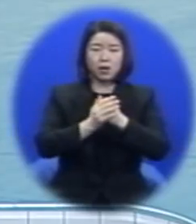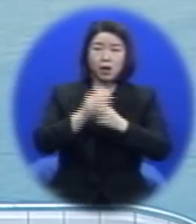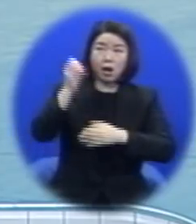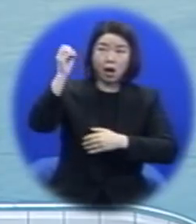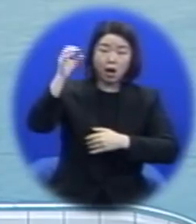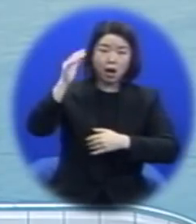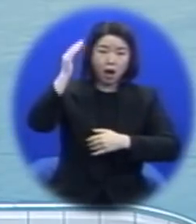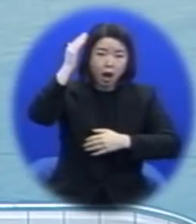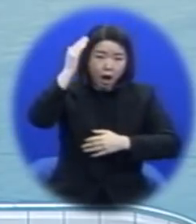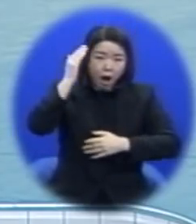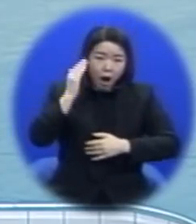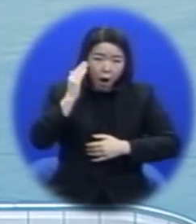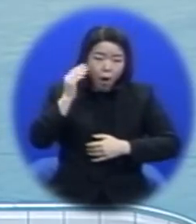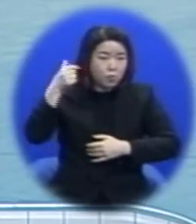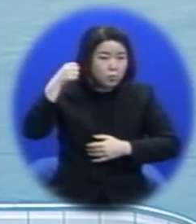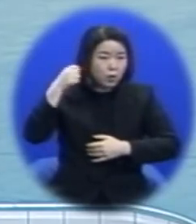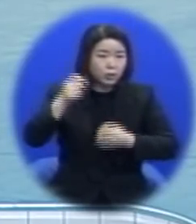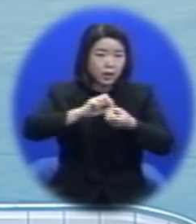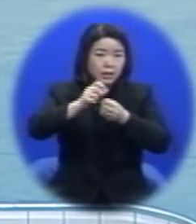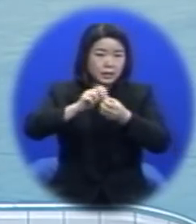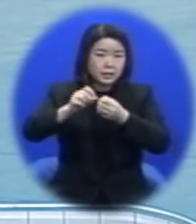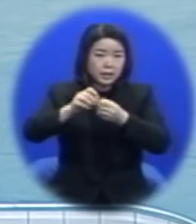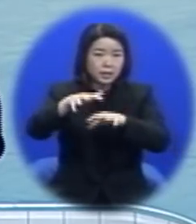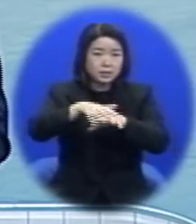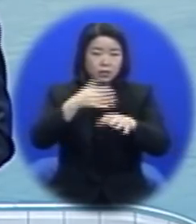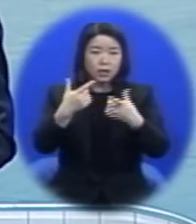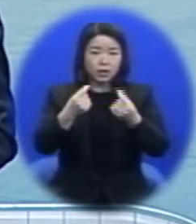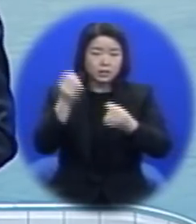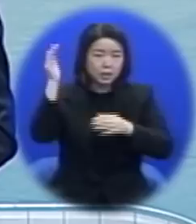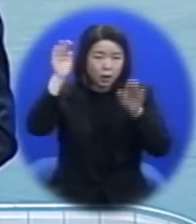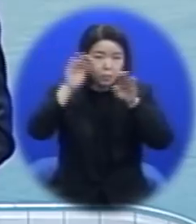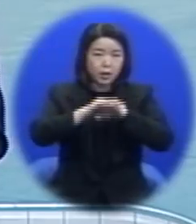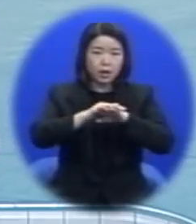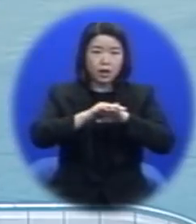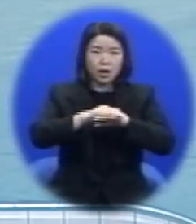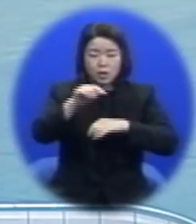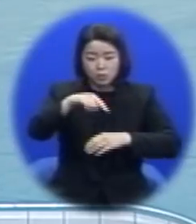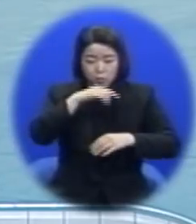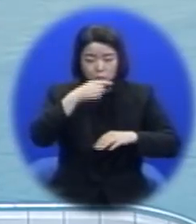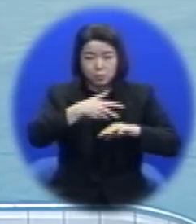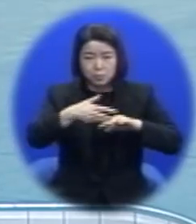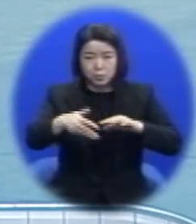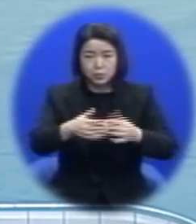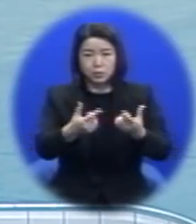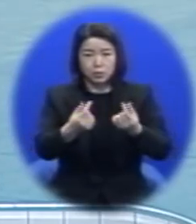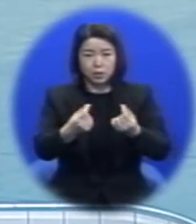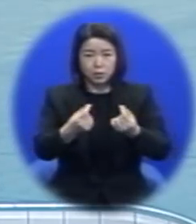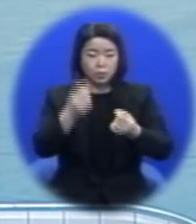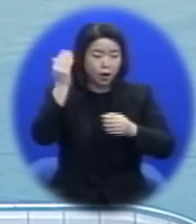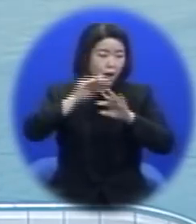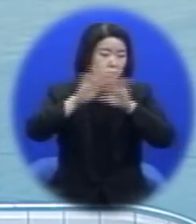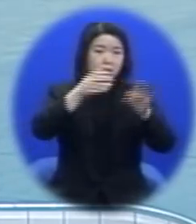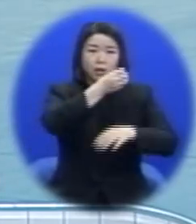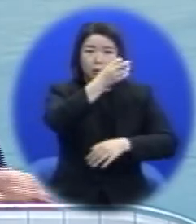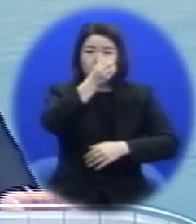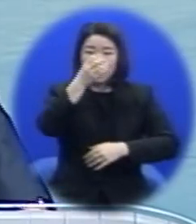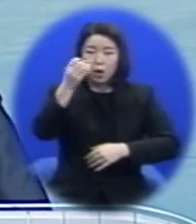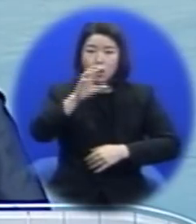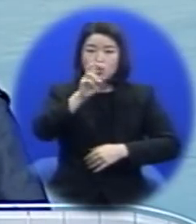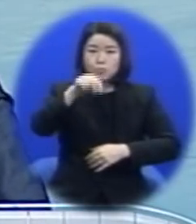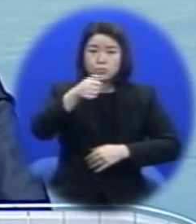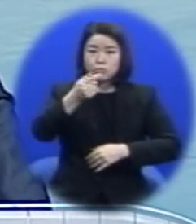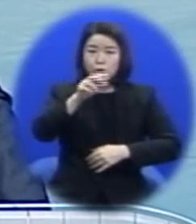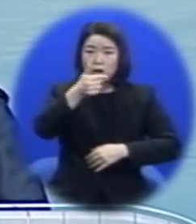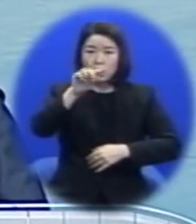짠 청과 같이 검게 되고 달은 온통 피와 같이 되고 하늘의 별들은 무화과 나무가 거센 바람에